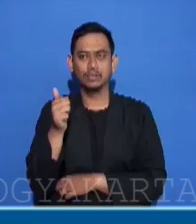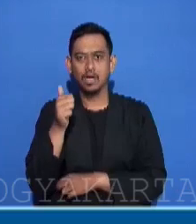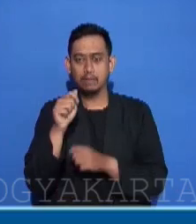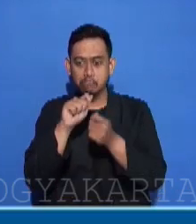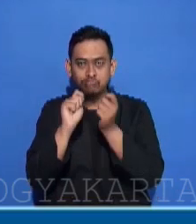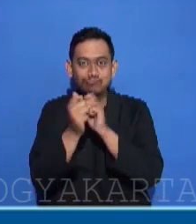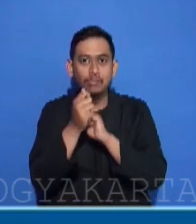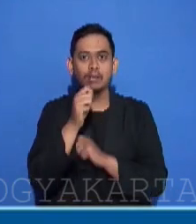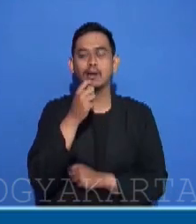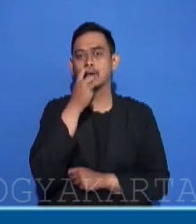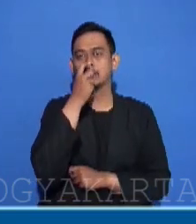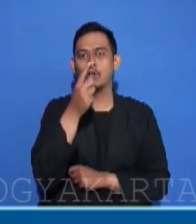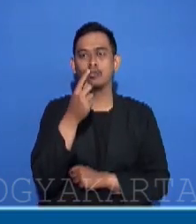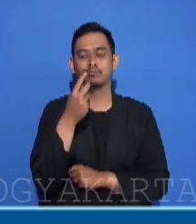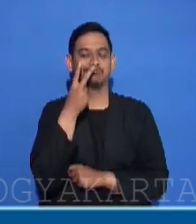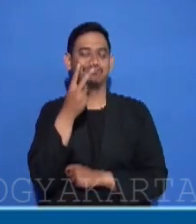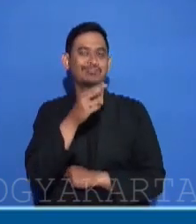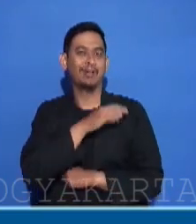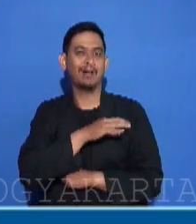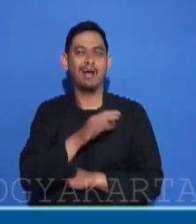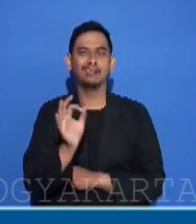pekawisan Tanpo dipun mengatakan